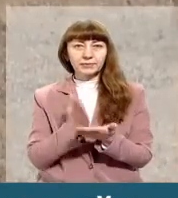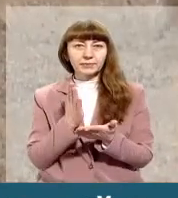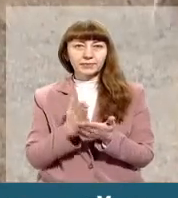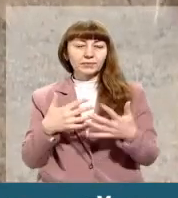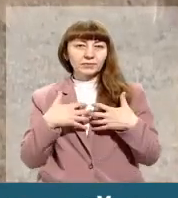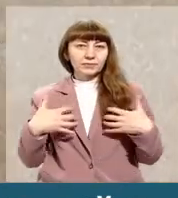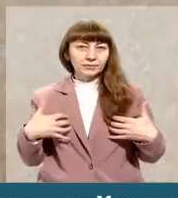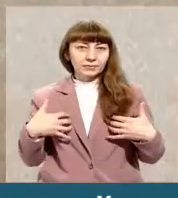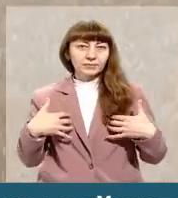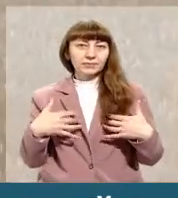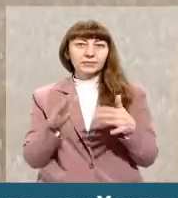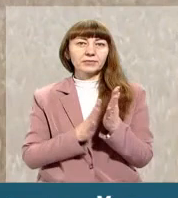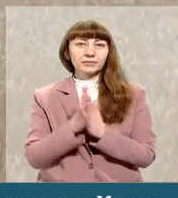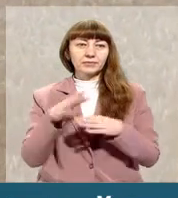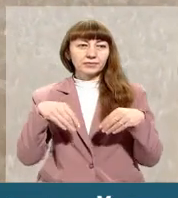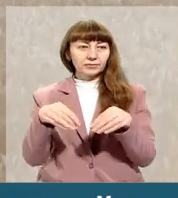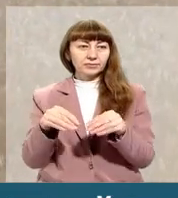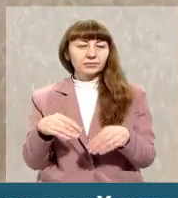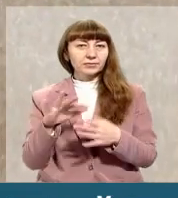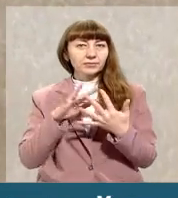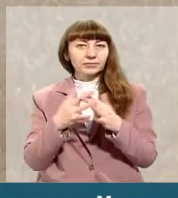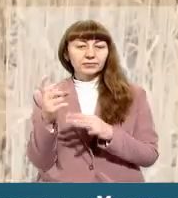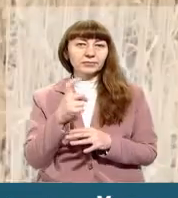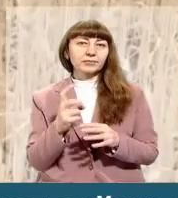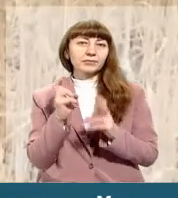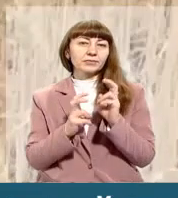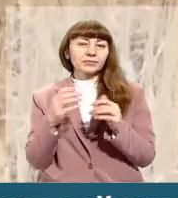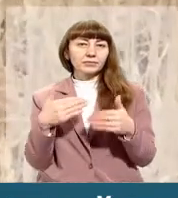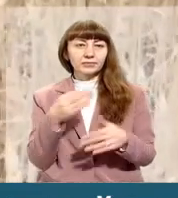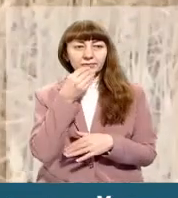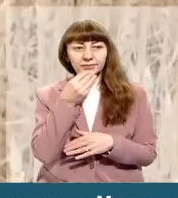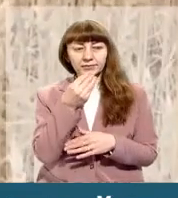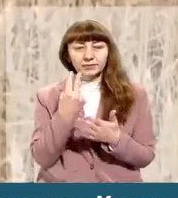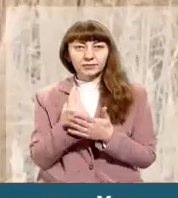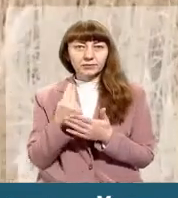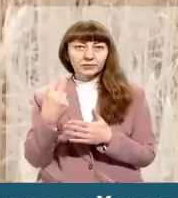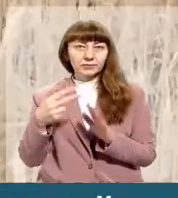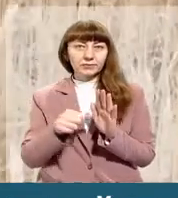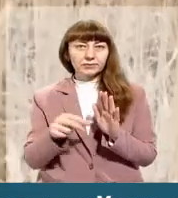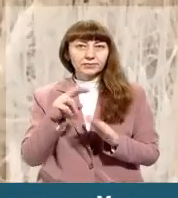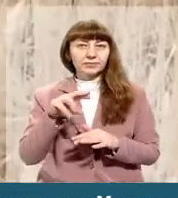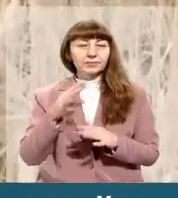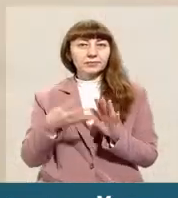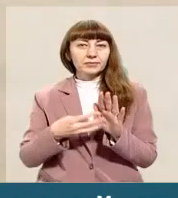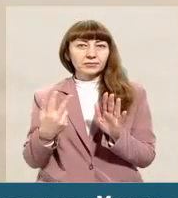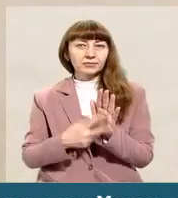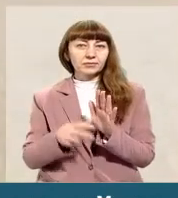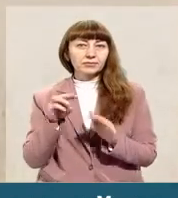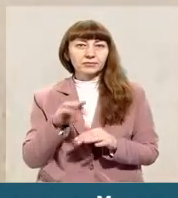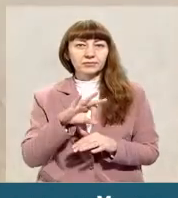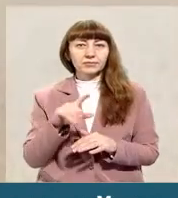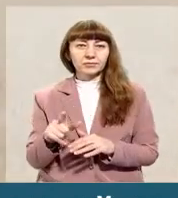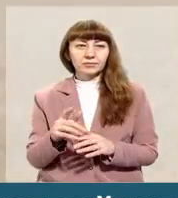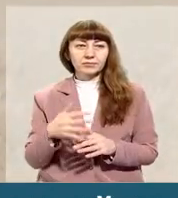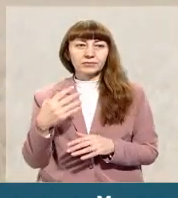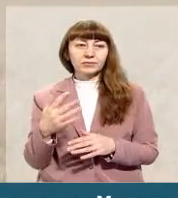направлениям, как животноводство и растениеводство. Сельхозпроизводители произвели продукции на сумму 26 миллиардов 980 тысяч